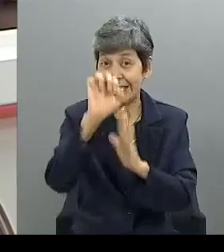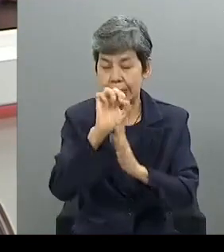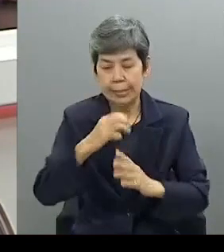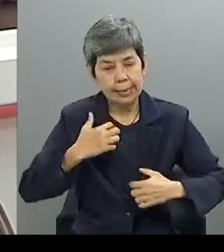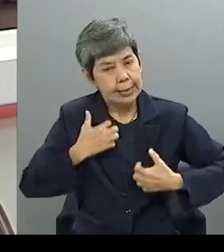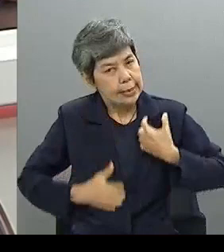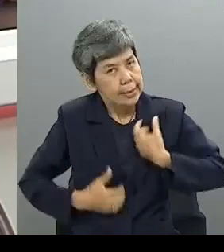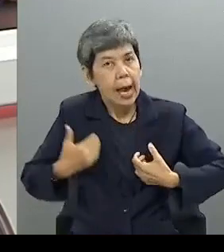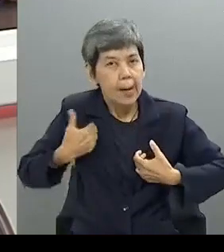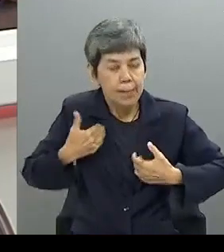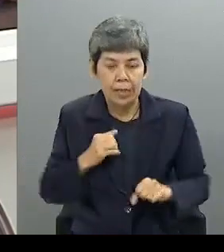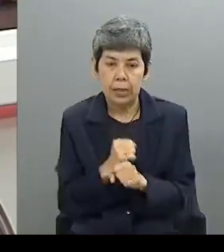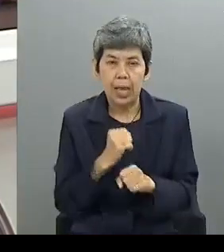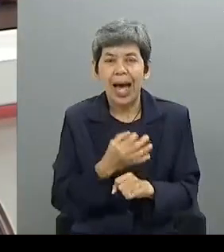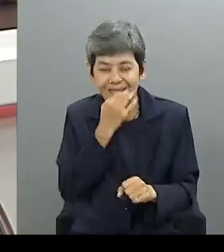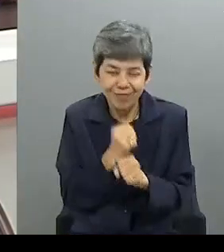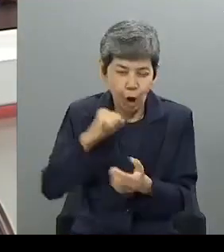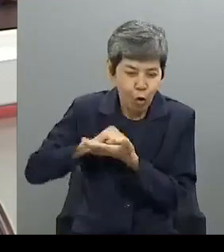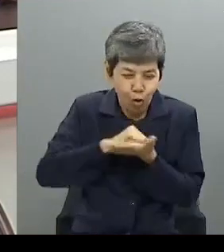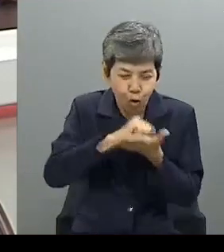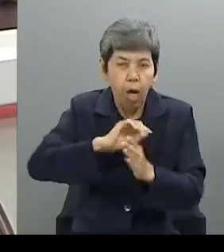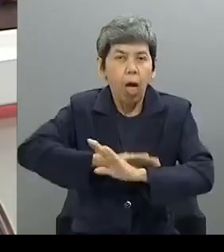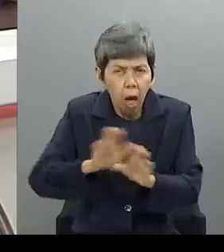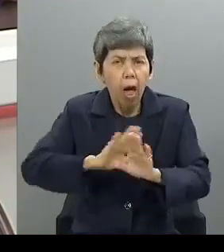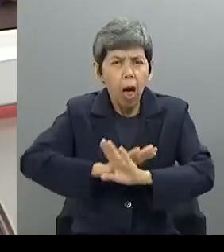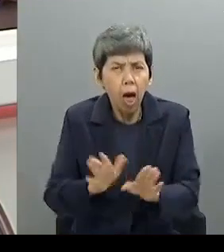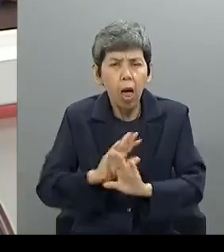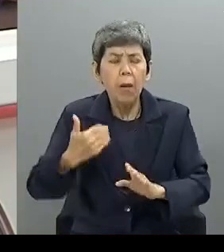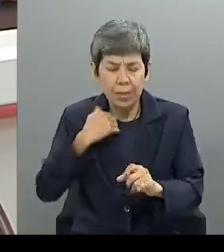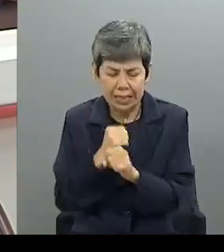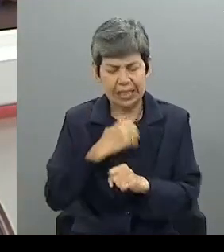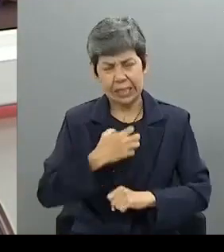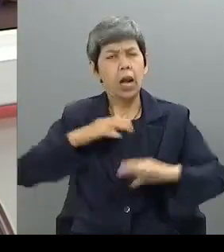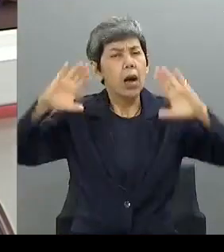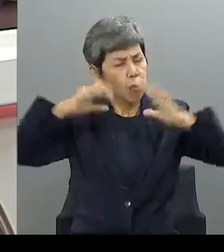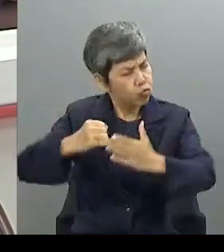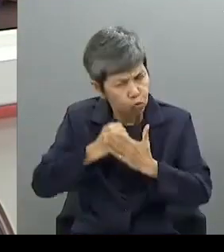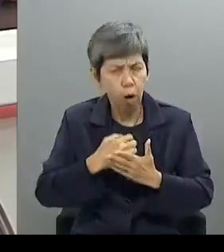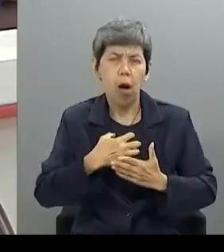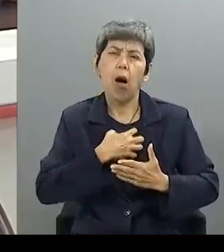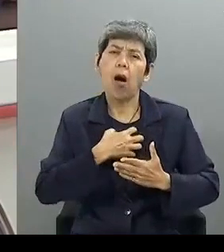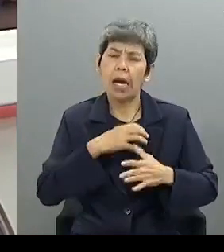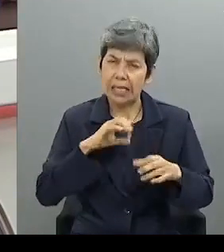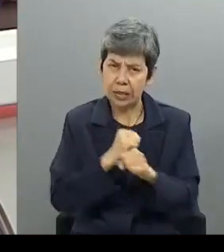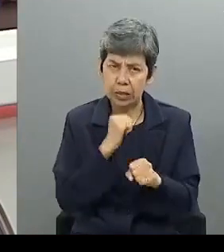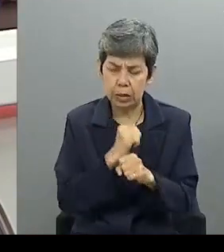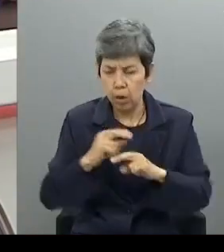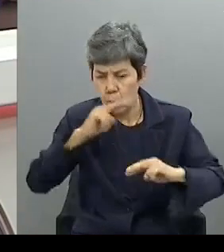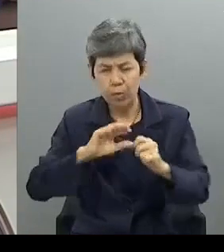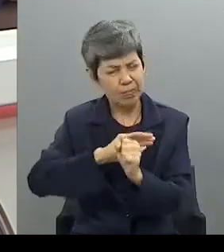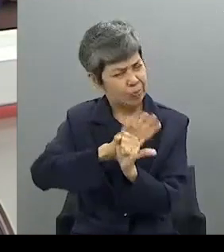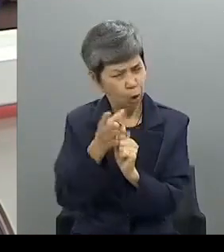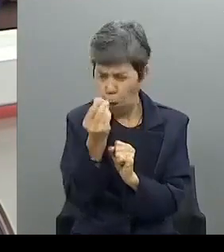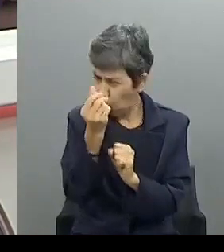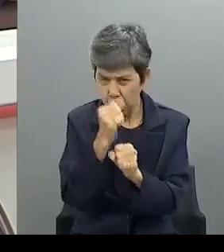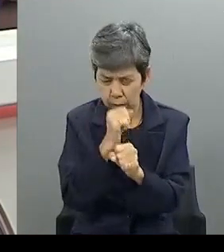เพราะว่างานที่เคยจองไว้ก็ถูกยกเลิกทั้งหมดจึงหวังให้รัฐบาลเร่งแก้ปัญหาโดยเฉพาะการควบคุมโรคให้ได้โดยเร็วเพื่อ